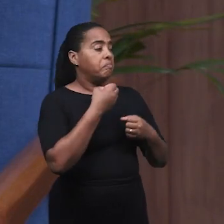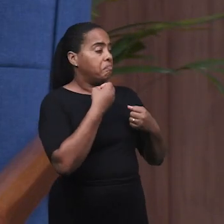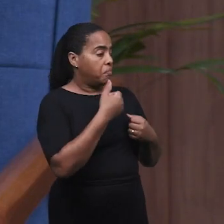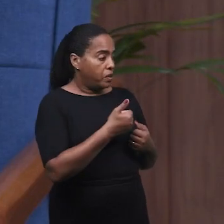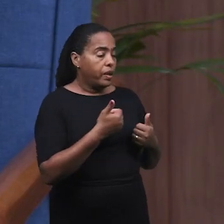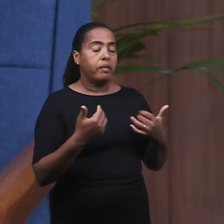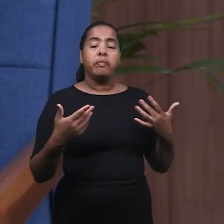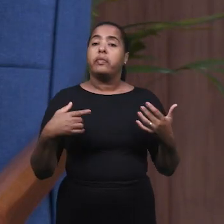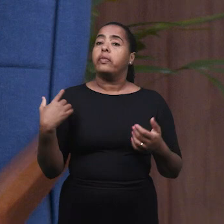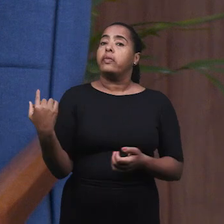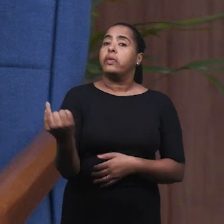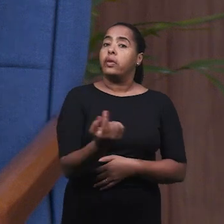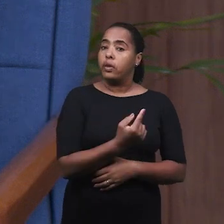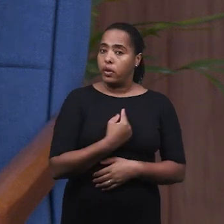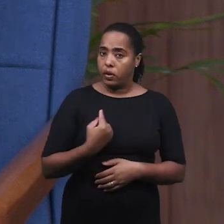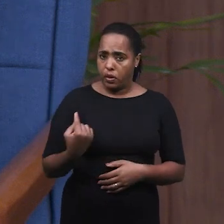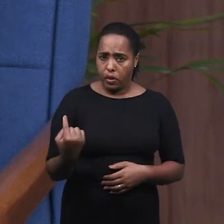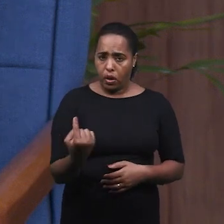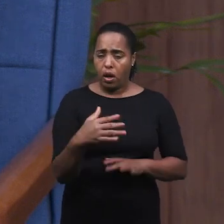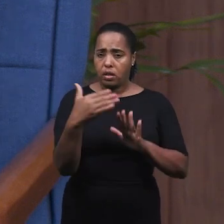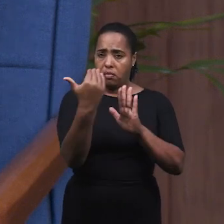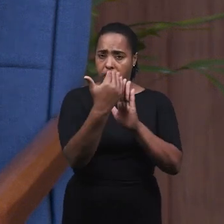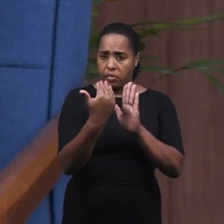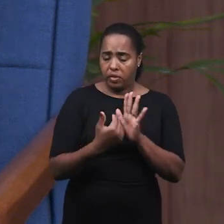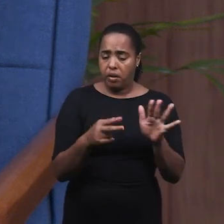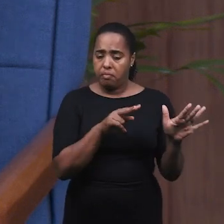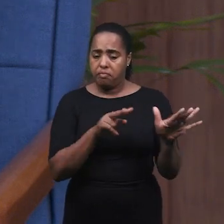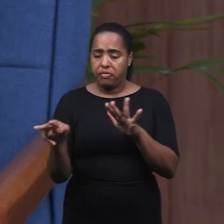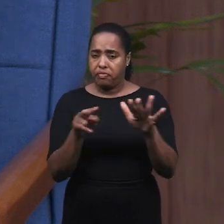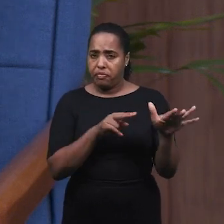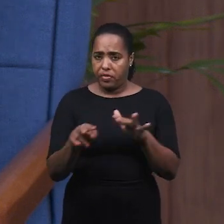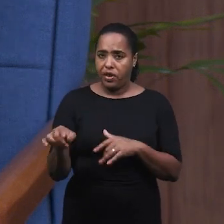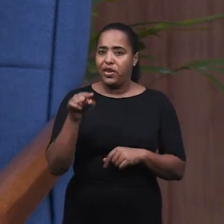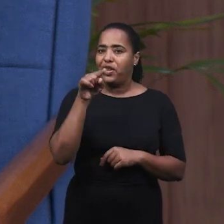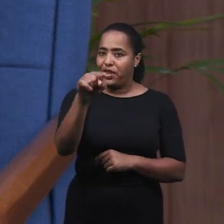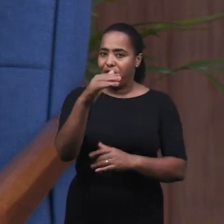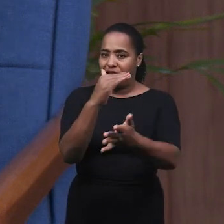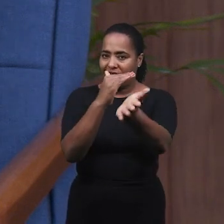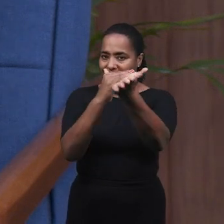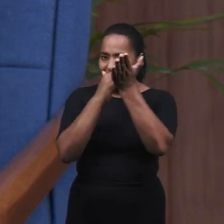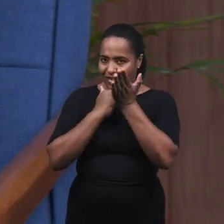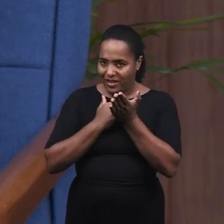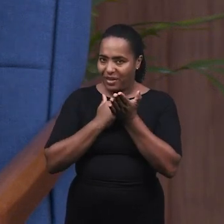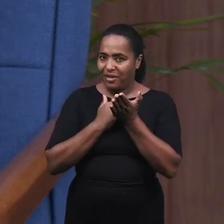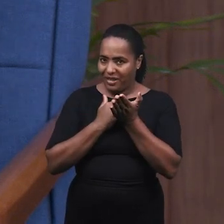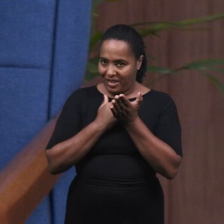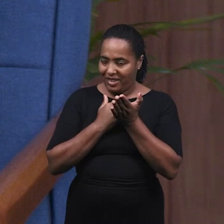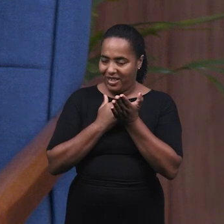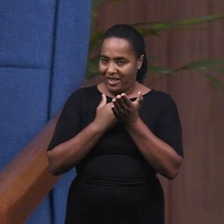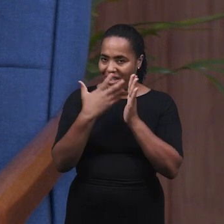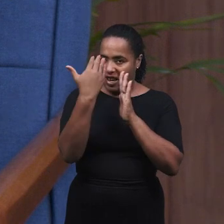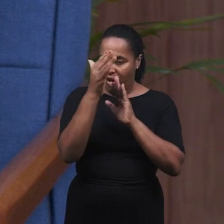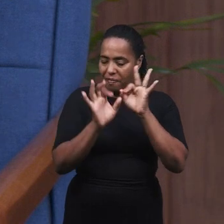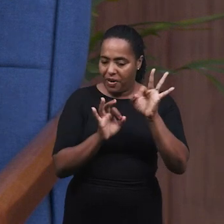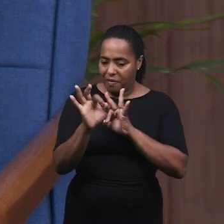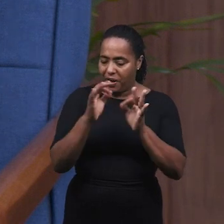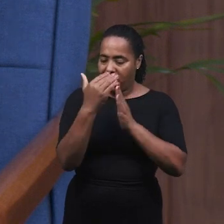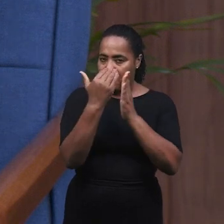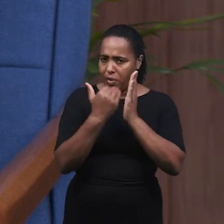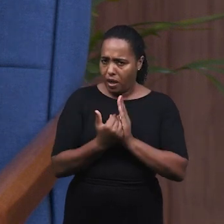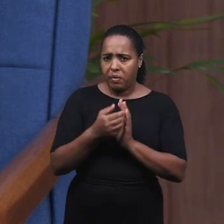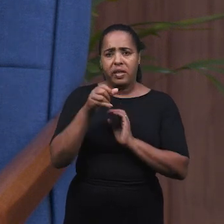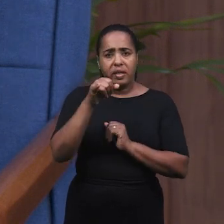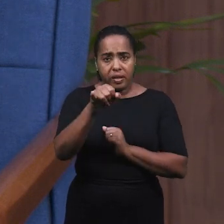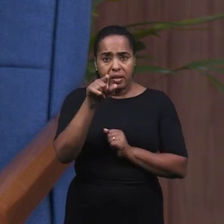Nous, nous, nous préparons cette formation euh, de manière hebdomadaire